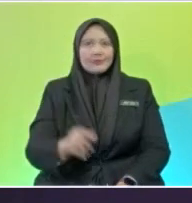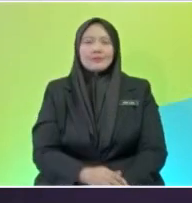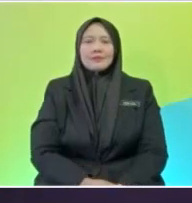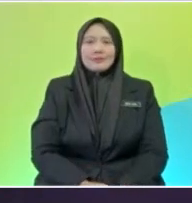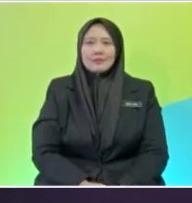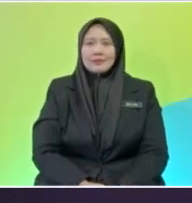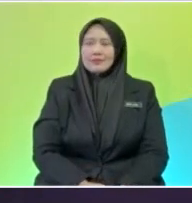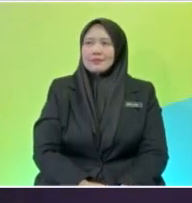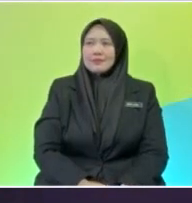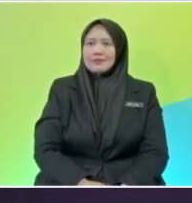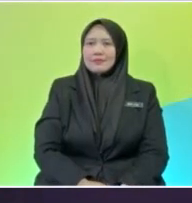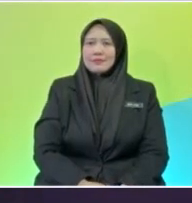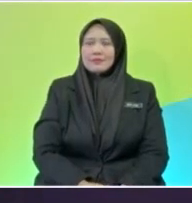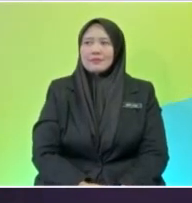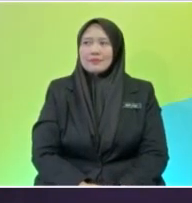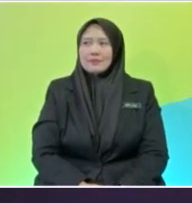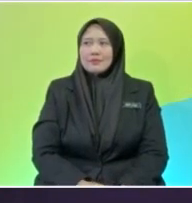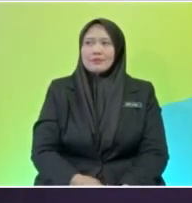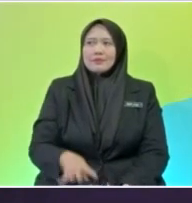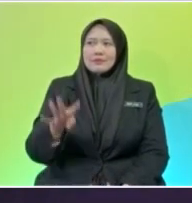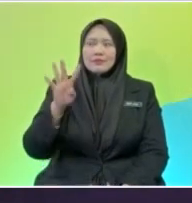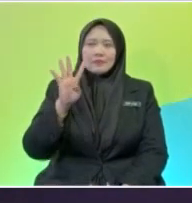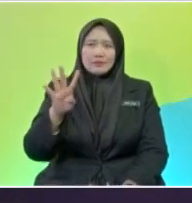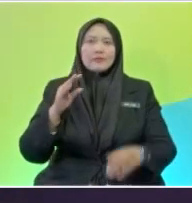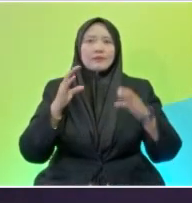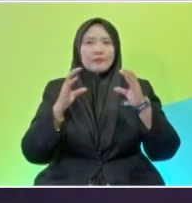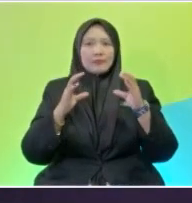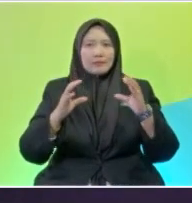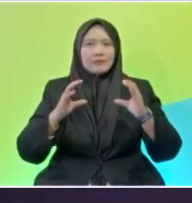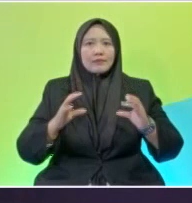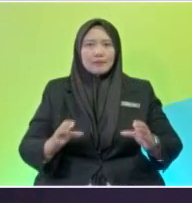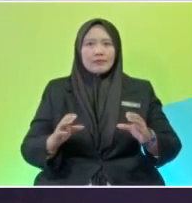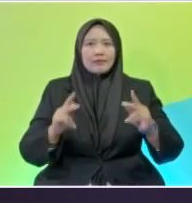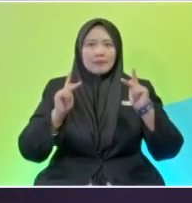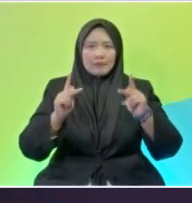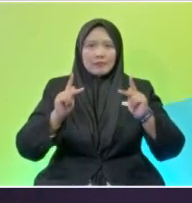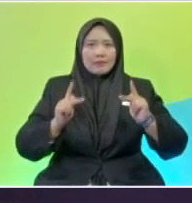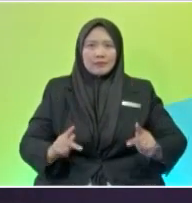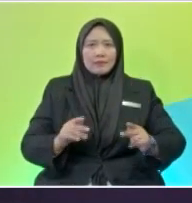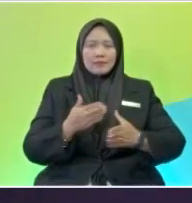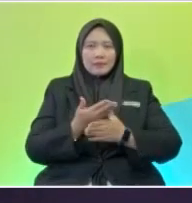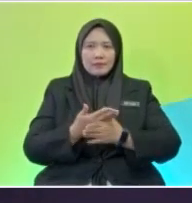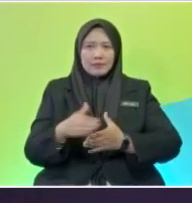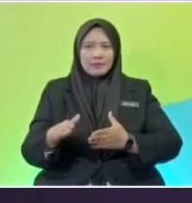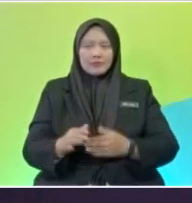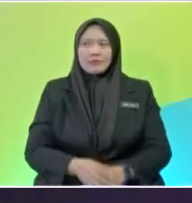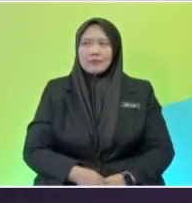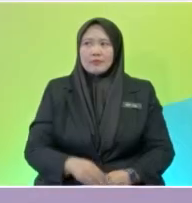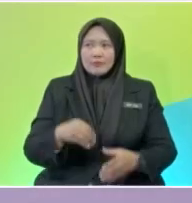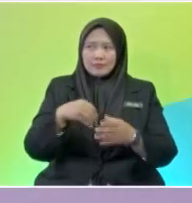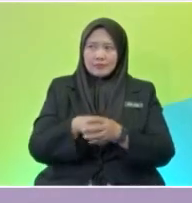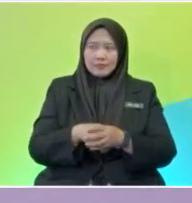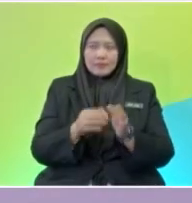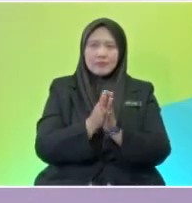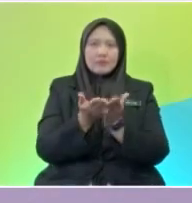kita ada empat kita ada empat cara ataupun kaidah membahagia seperti dalam di Ski ataupun dalam